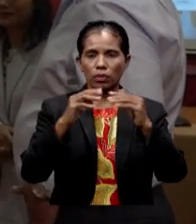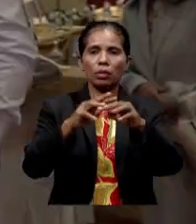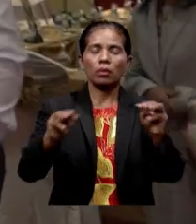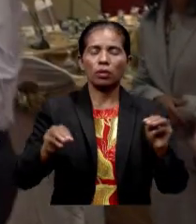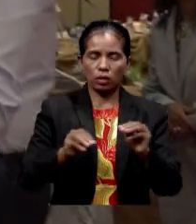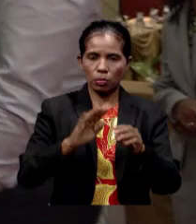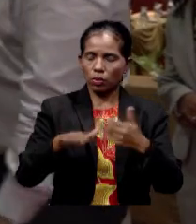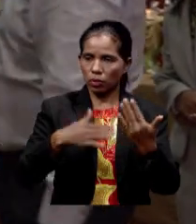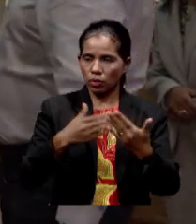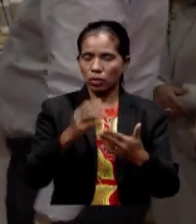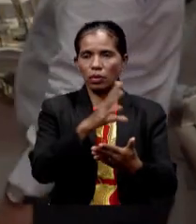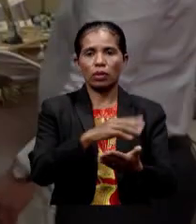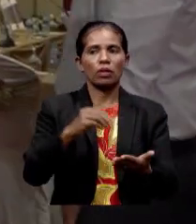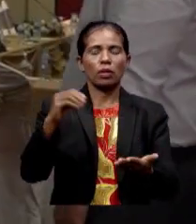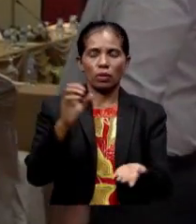administrasi